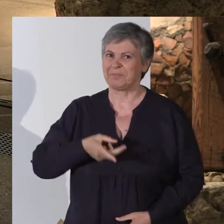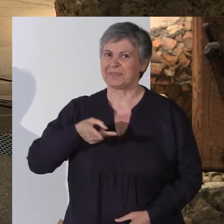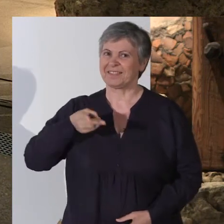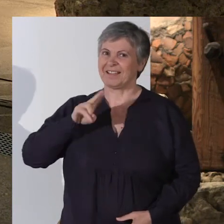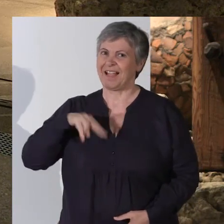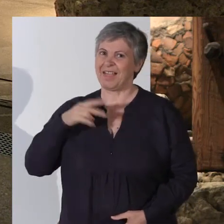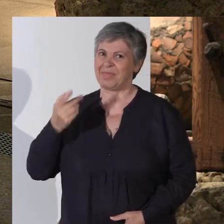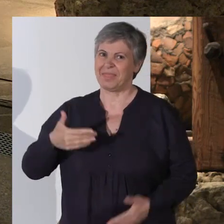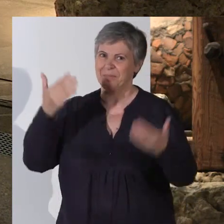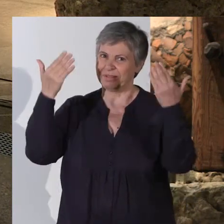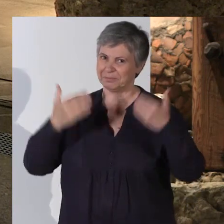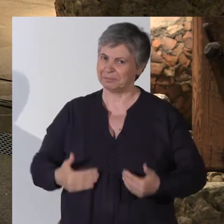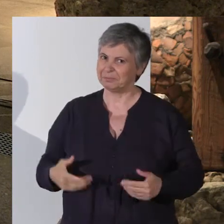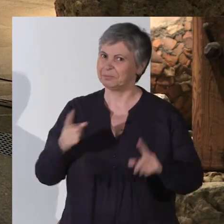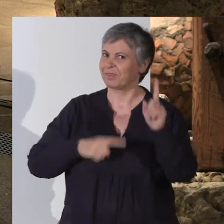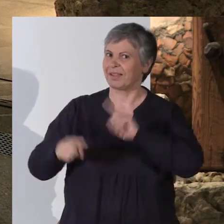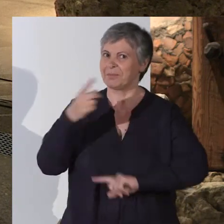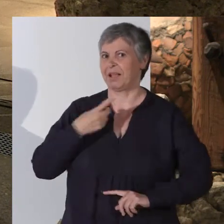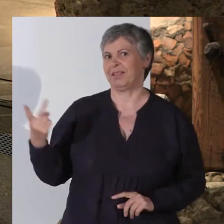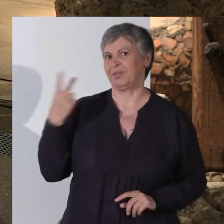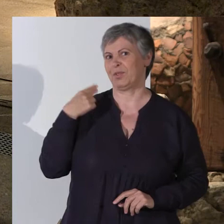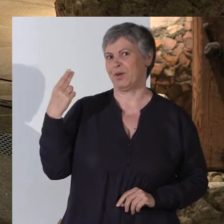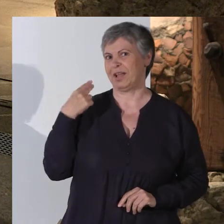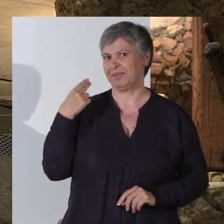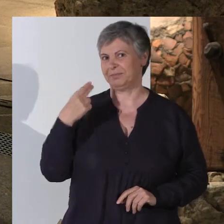η υπέροχη κυρία είναι η θεοδώρα τσαπί